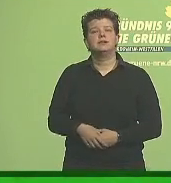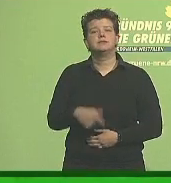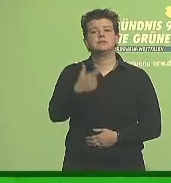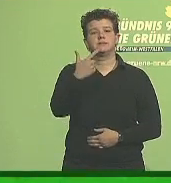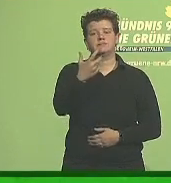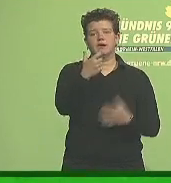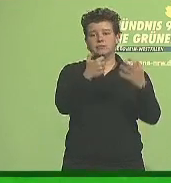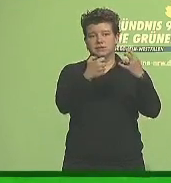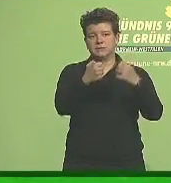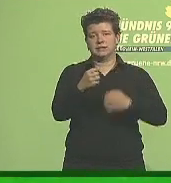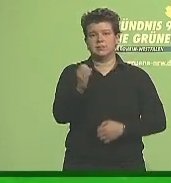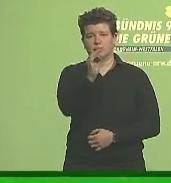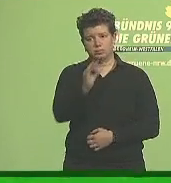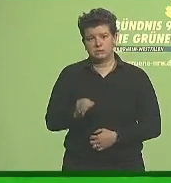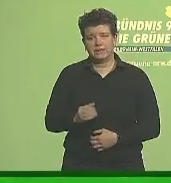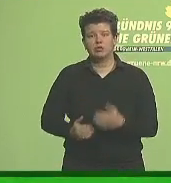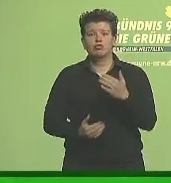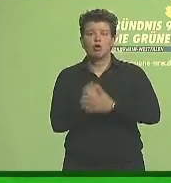Erneuerbare haben.